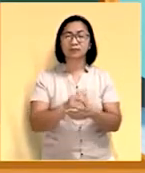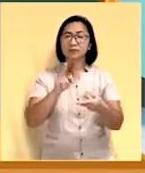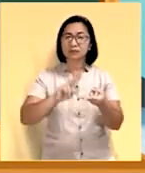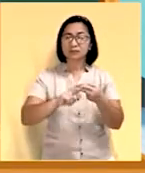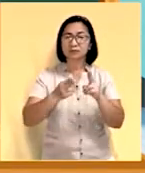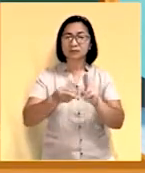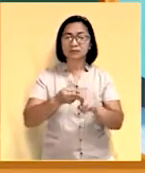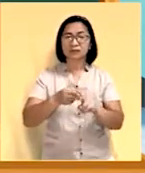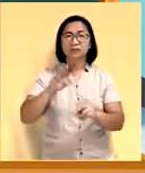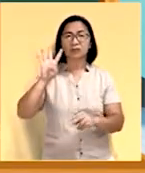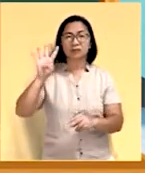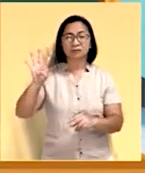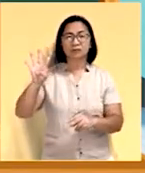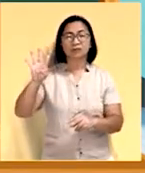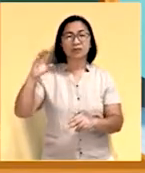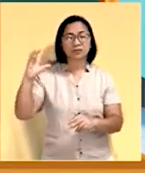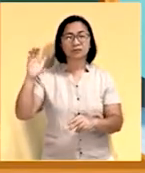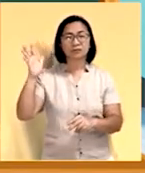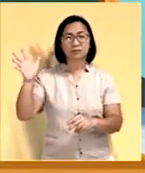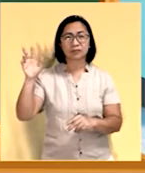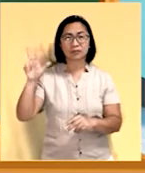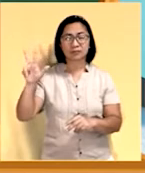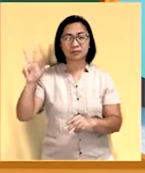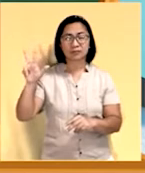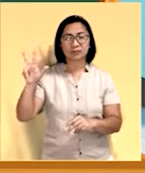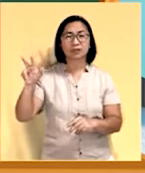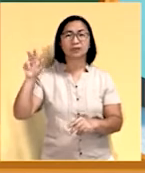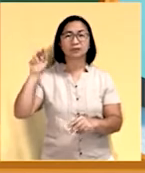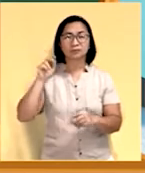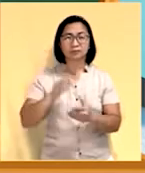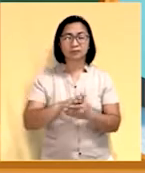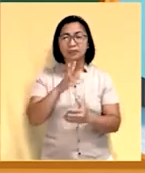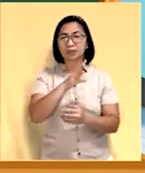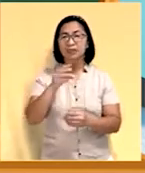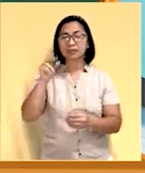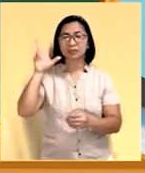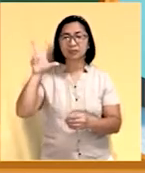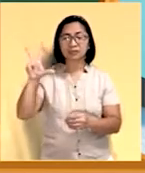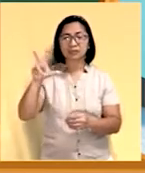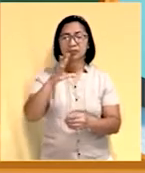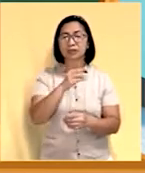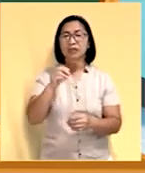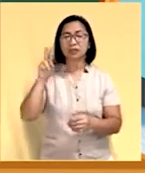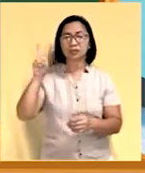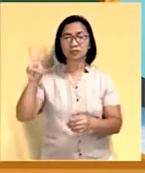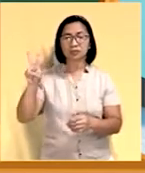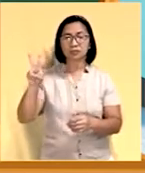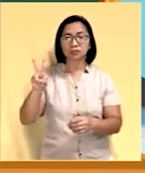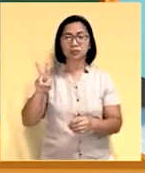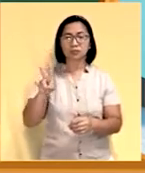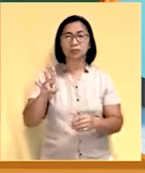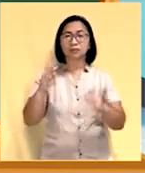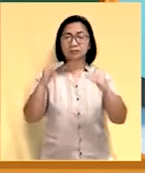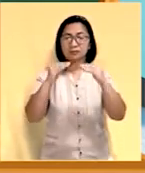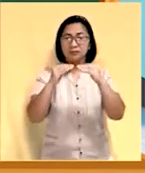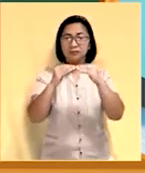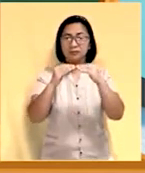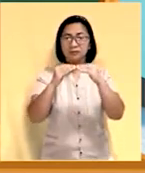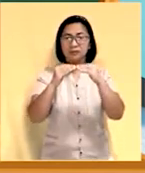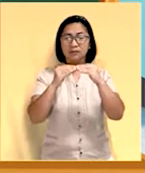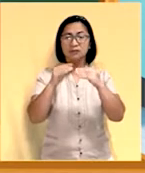Sa numerong 453, ang 3 at 2 ay magkatapat sa 1's